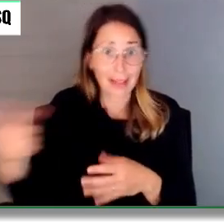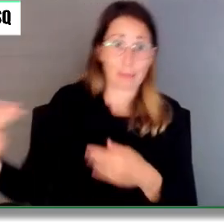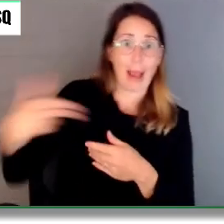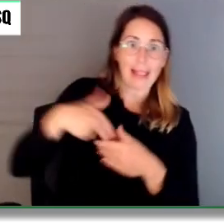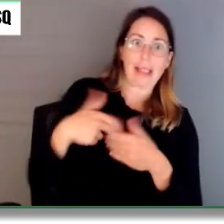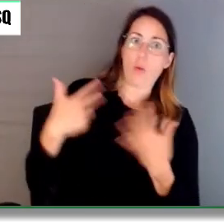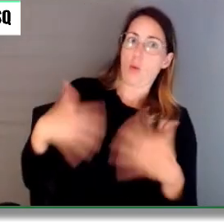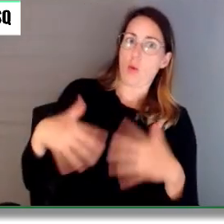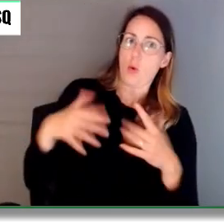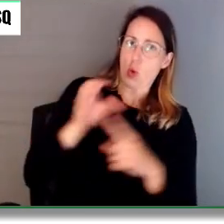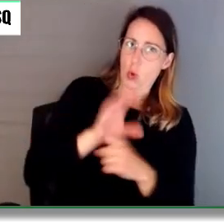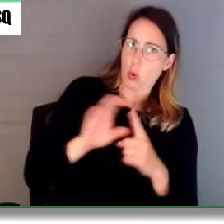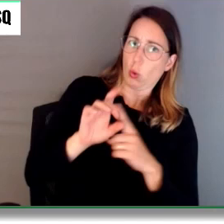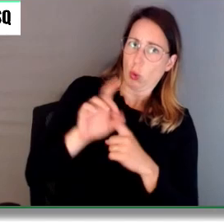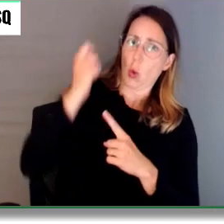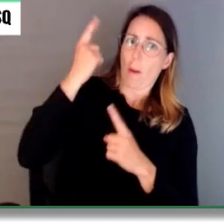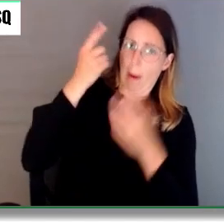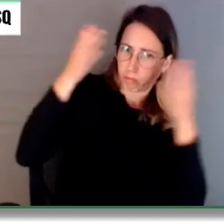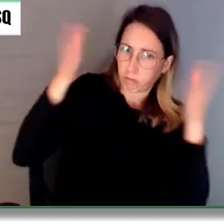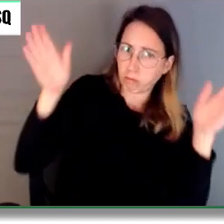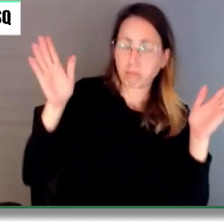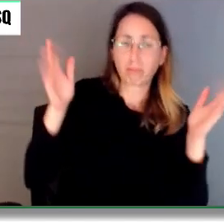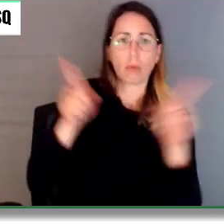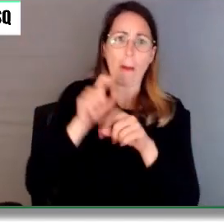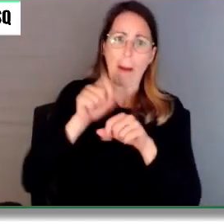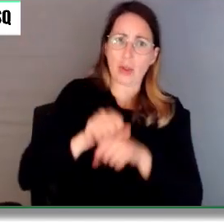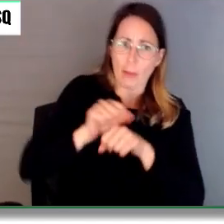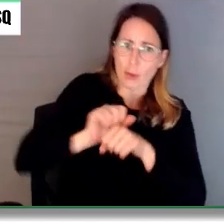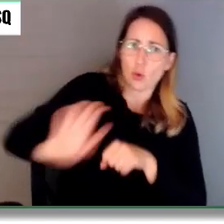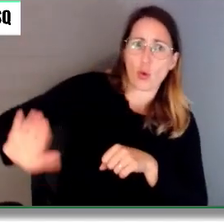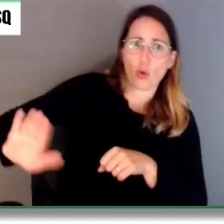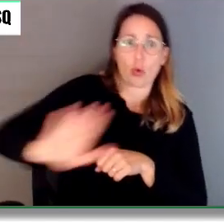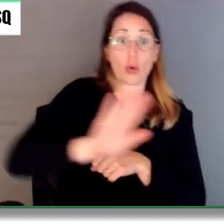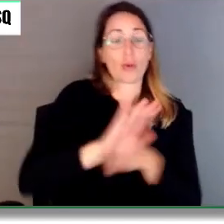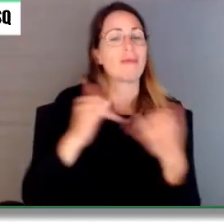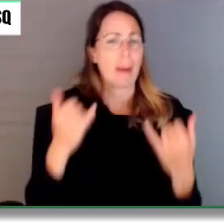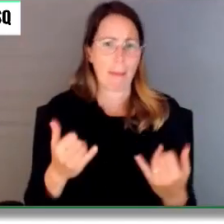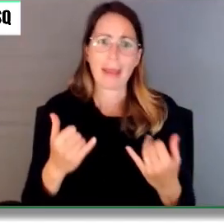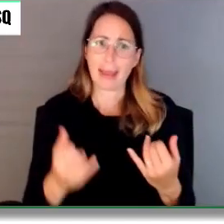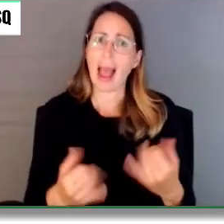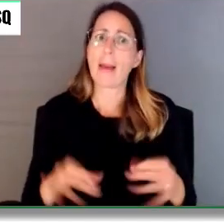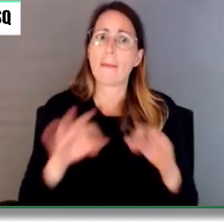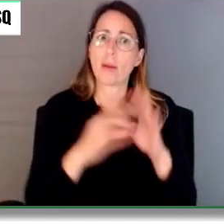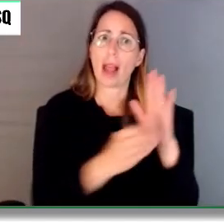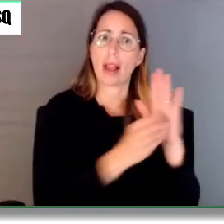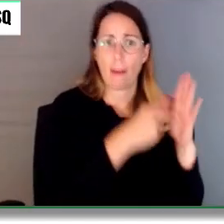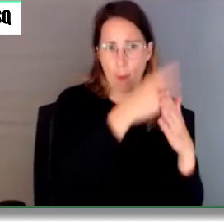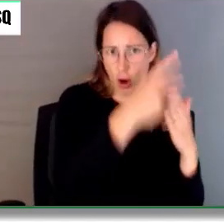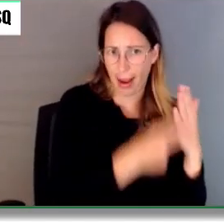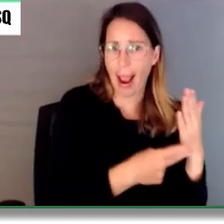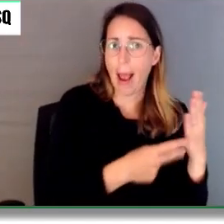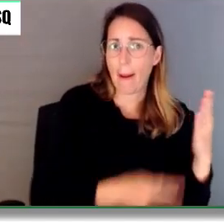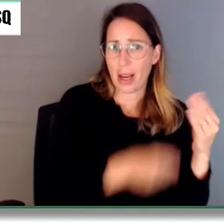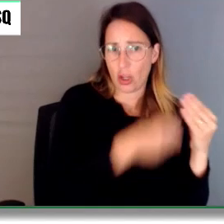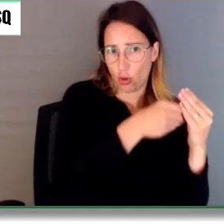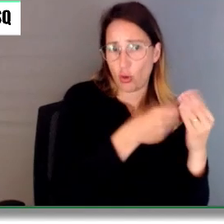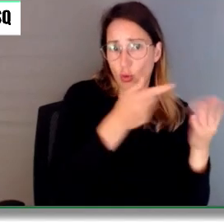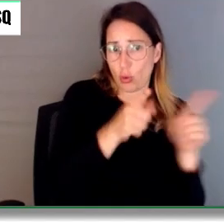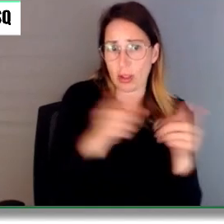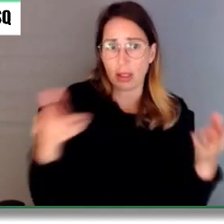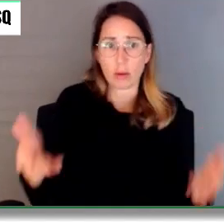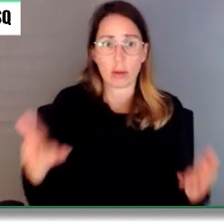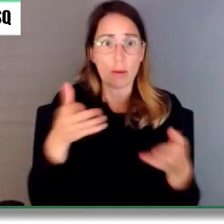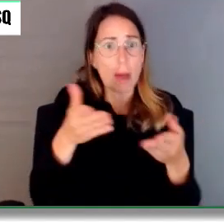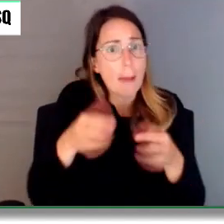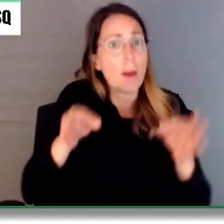important que le tout soit au programme maintenant et qu'il est d'autant plus important aujourd'hui de s'assurer que